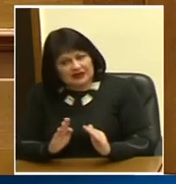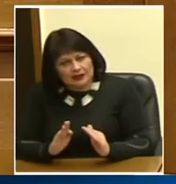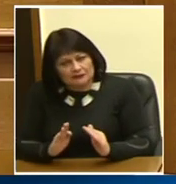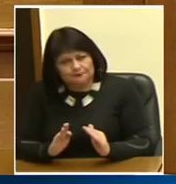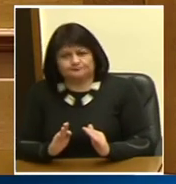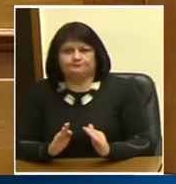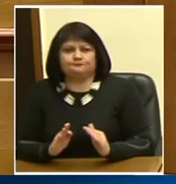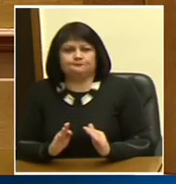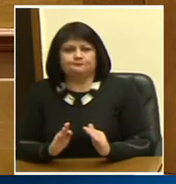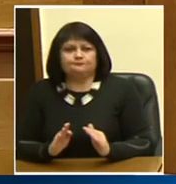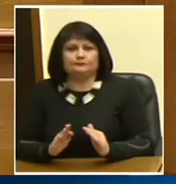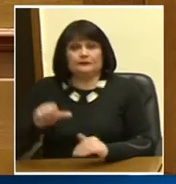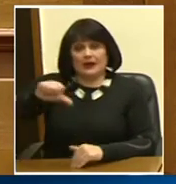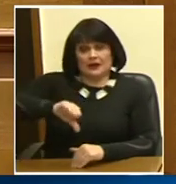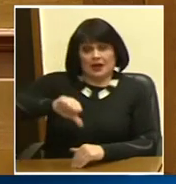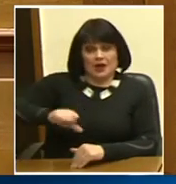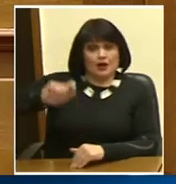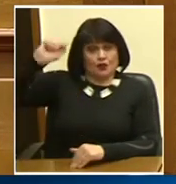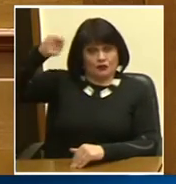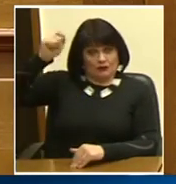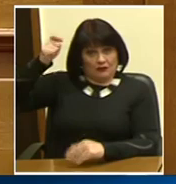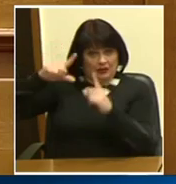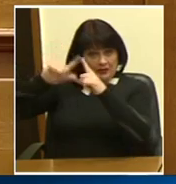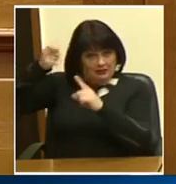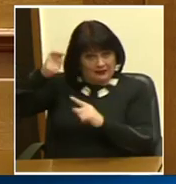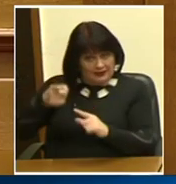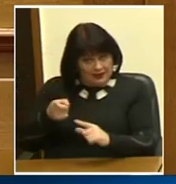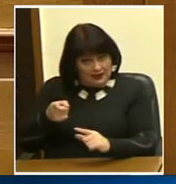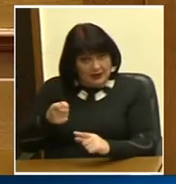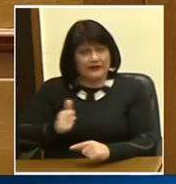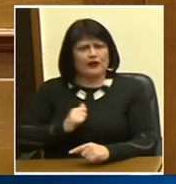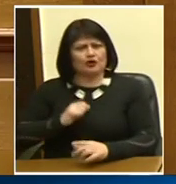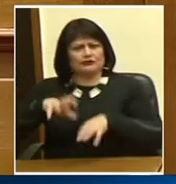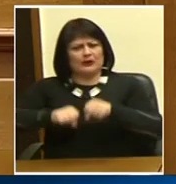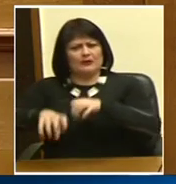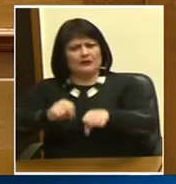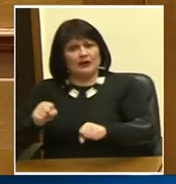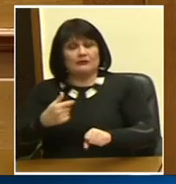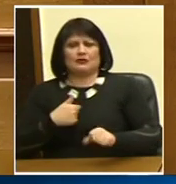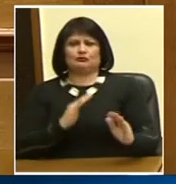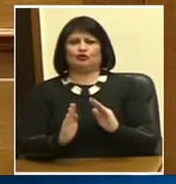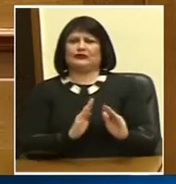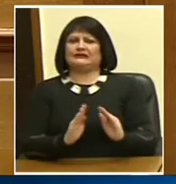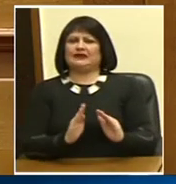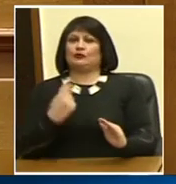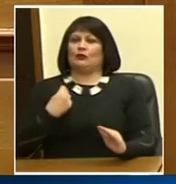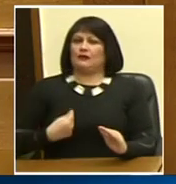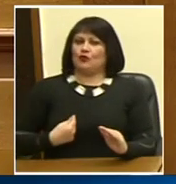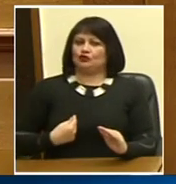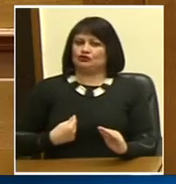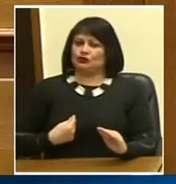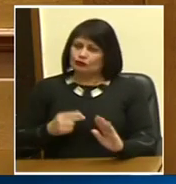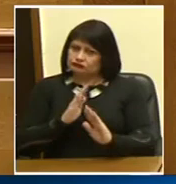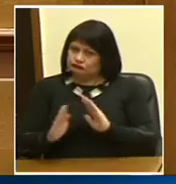της ηλεκτρικής ενέργειας από την επέλαση της ιδιωτικής πρωτοβουλίας, για να κατοχυρώσουμε εμφατικά